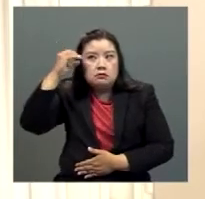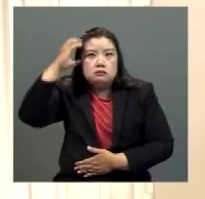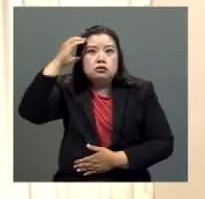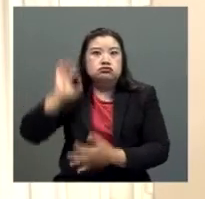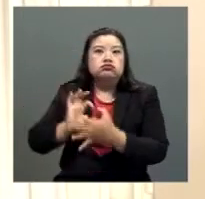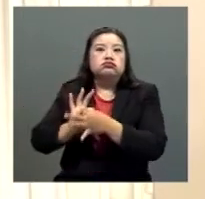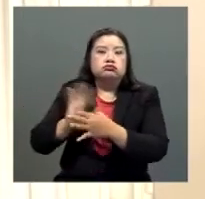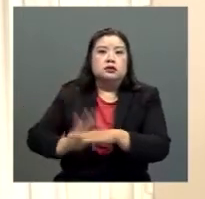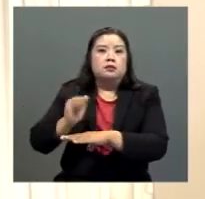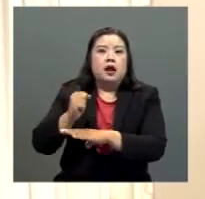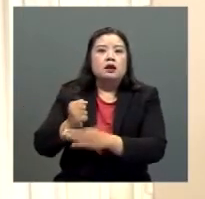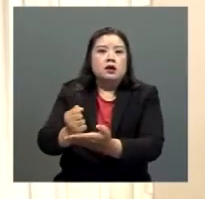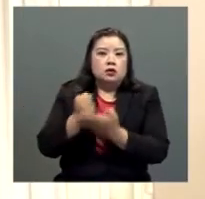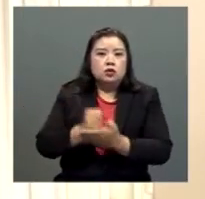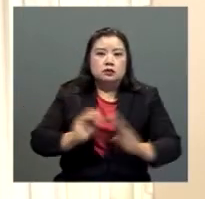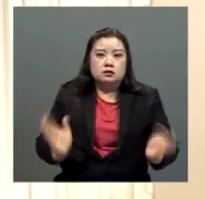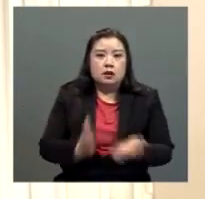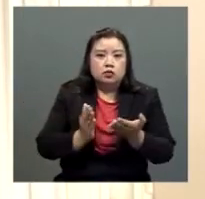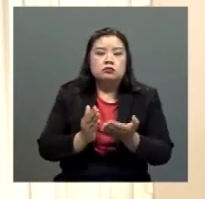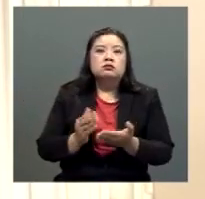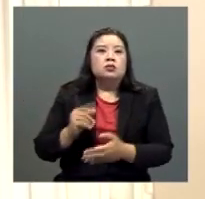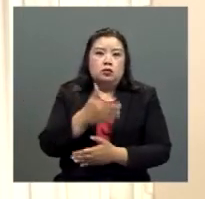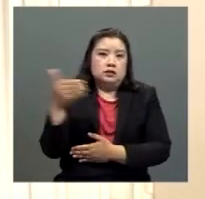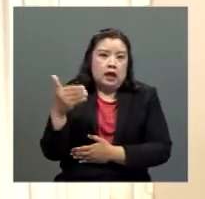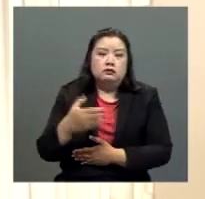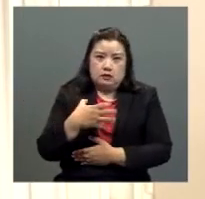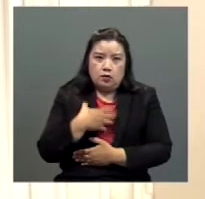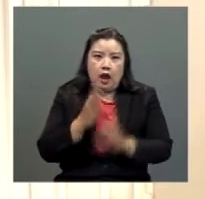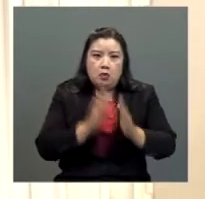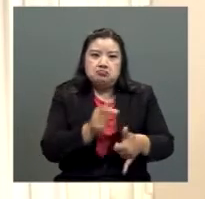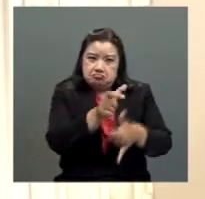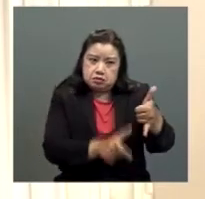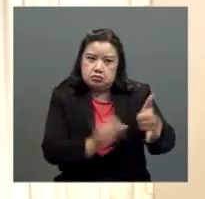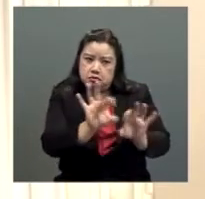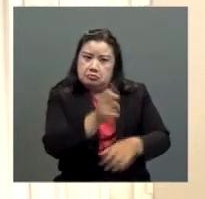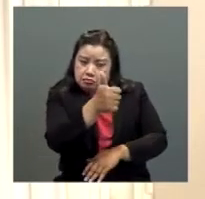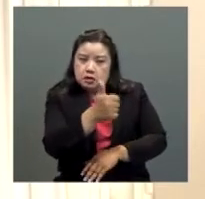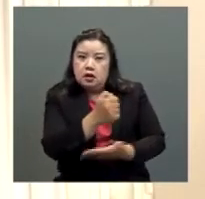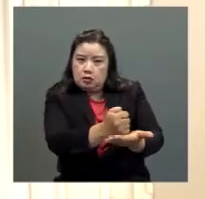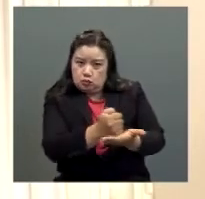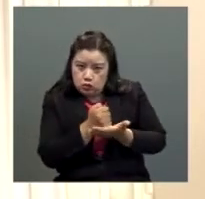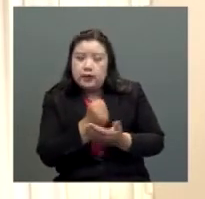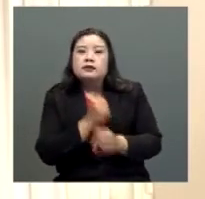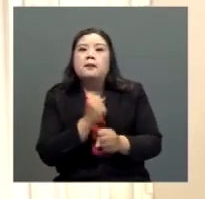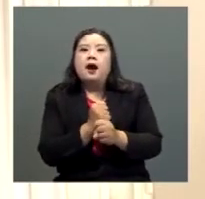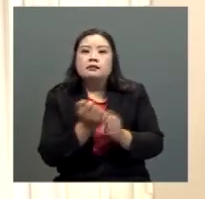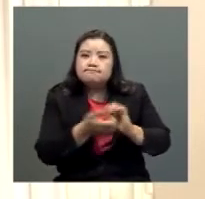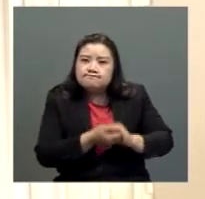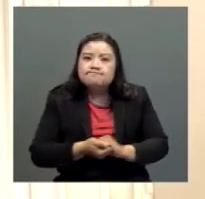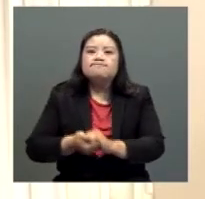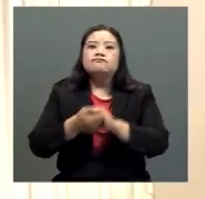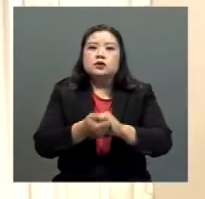และพร้อมที่จะช่วยเหลือประเทศเราต้องการคนเก่งที่มีอยู่มากมายในประเทศของเราให้มาร่วมมือกัน